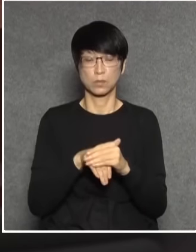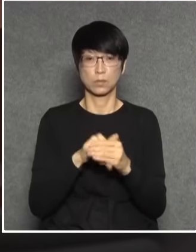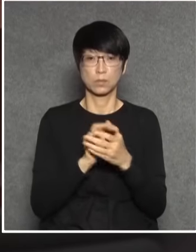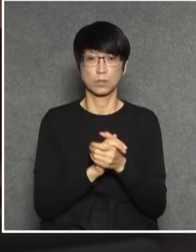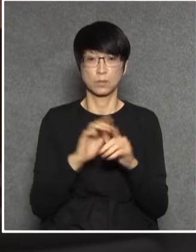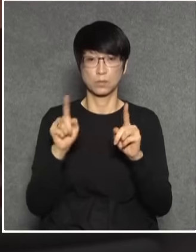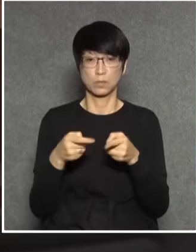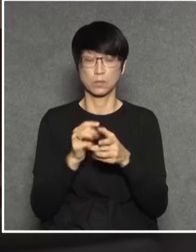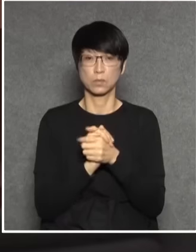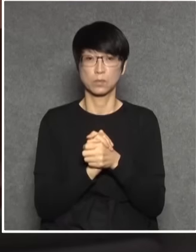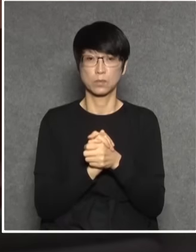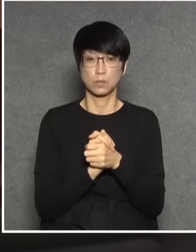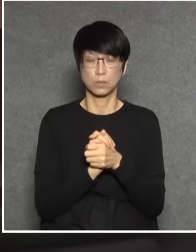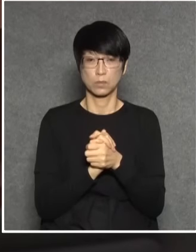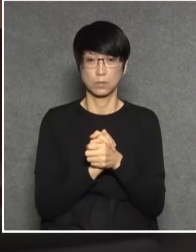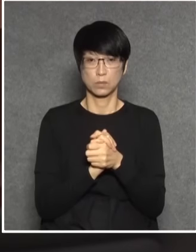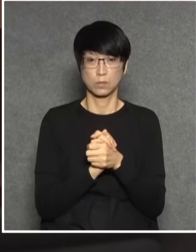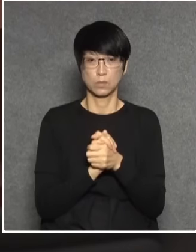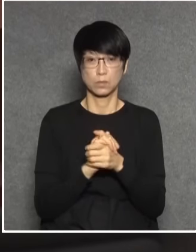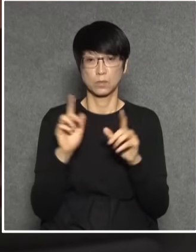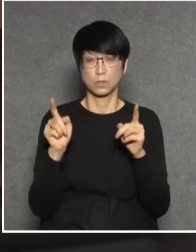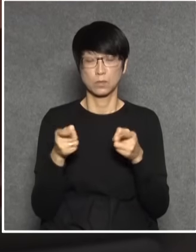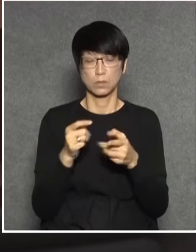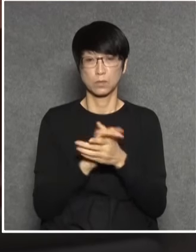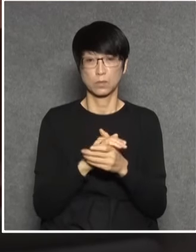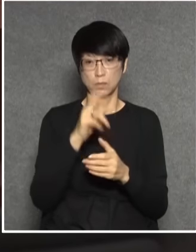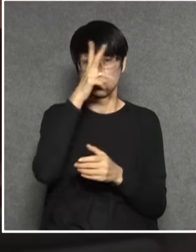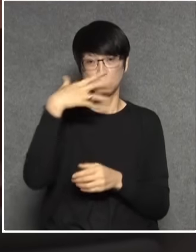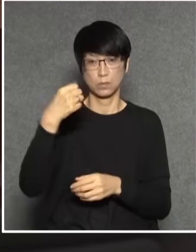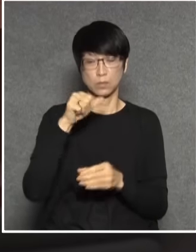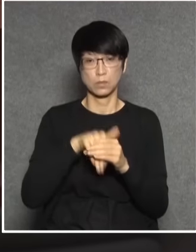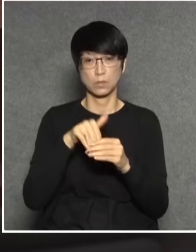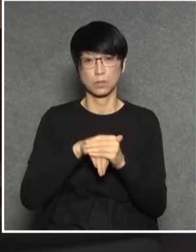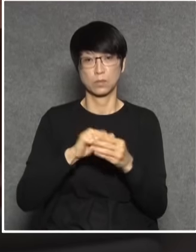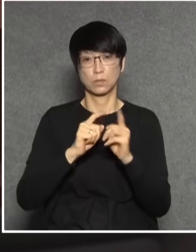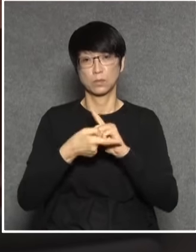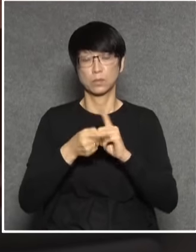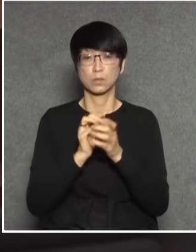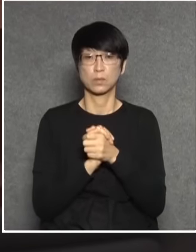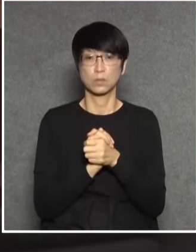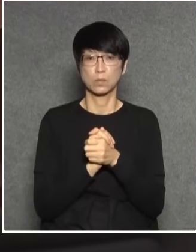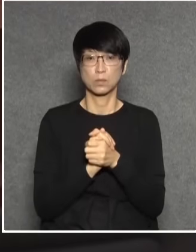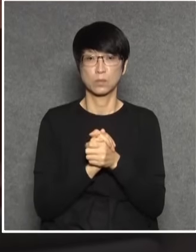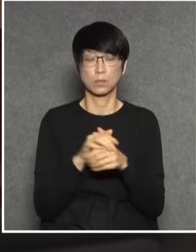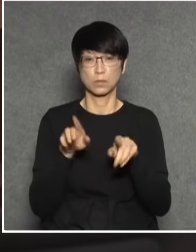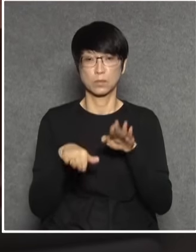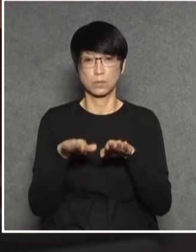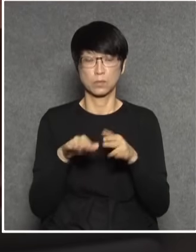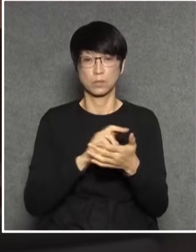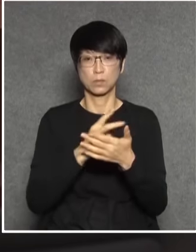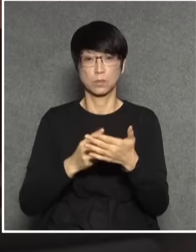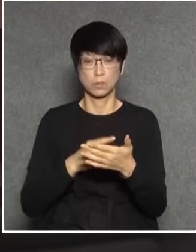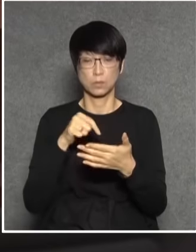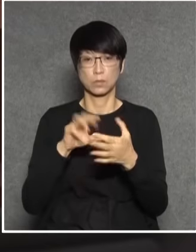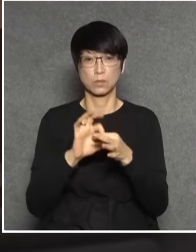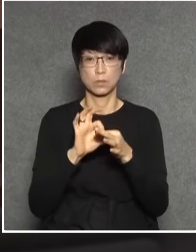引號，而代以引號，就為行政長官選舉而言刪引號，並以相似的方式修訂條文中關